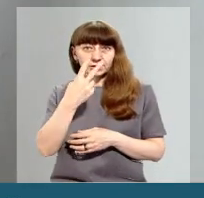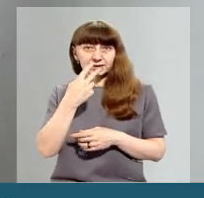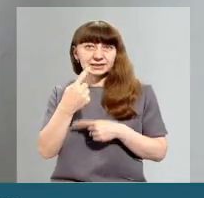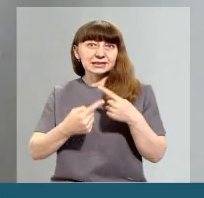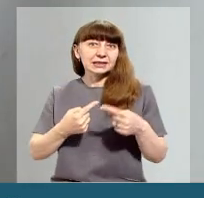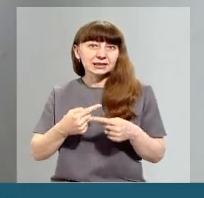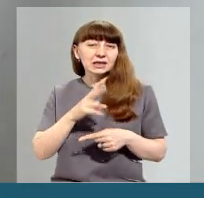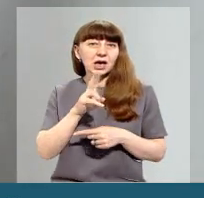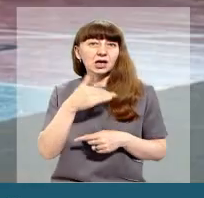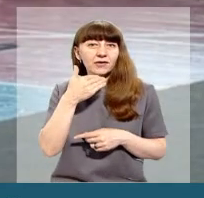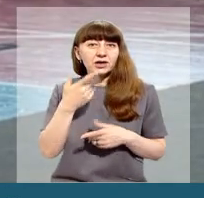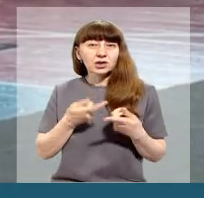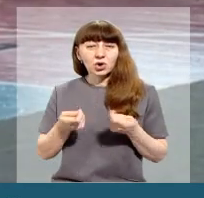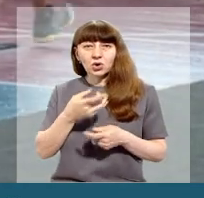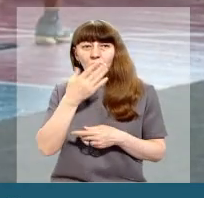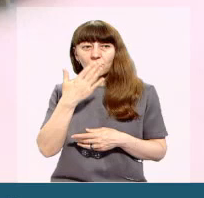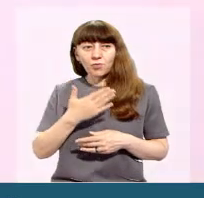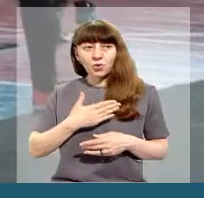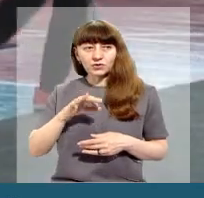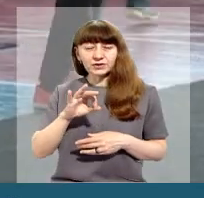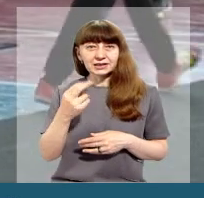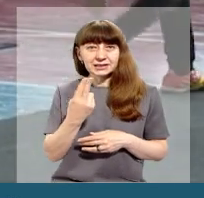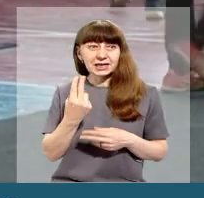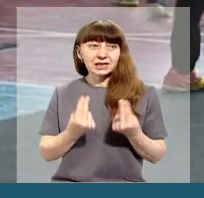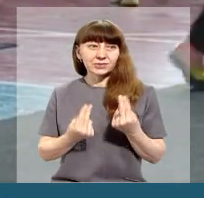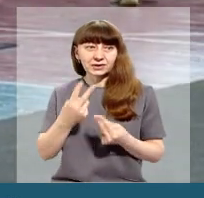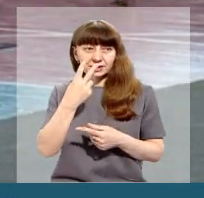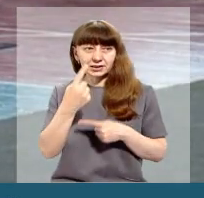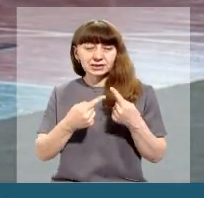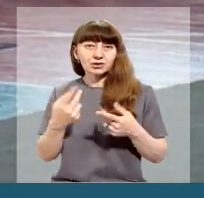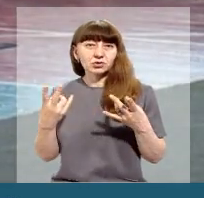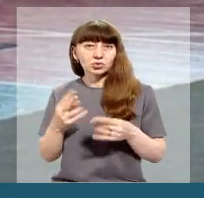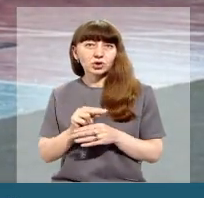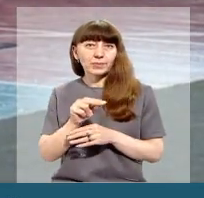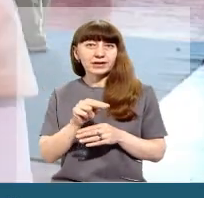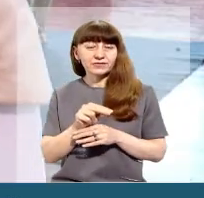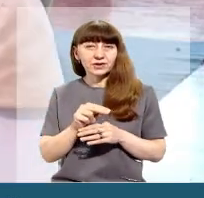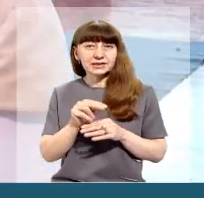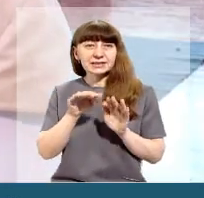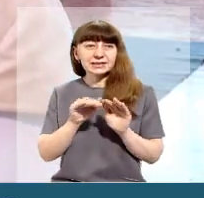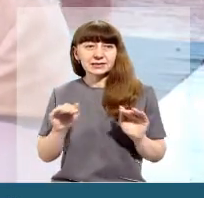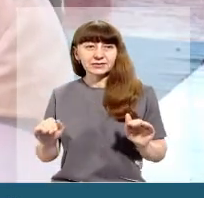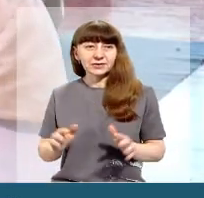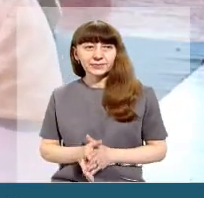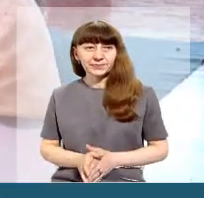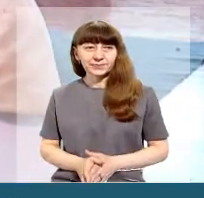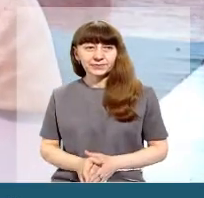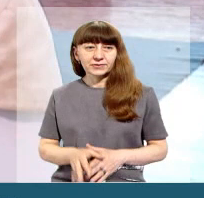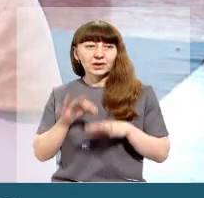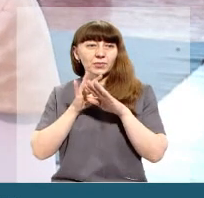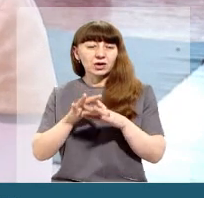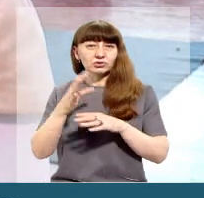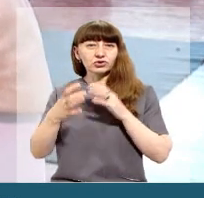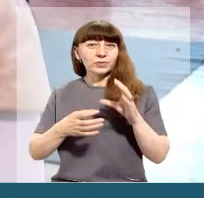ценностей. Как говорят организаторы, любовь к национальным играм и традициям необходимо прививать с малых лет. Проходит